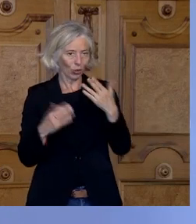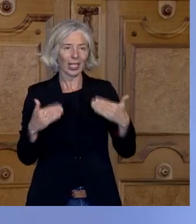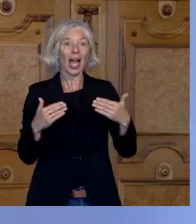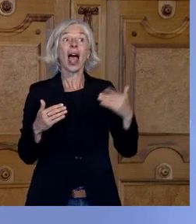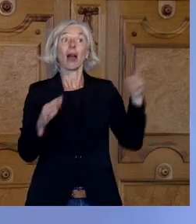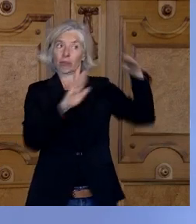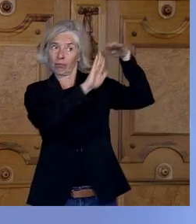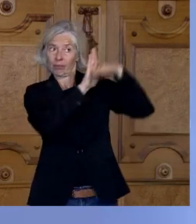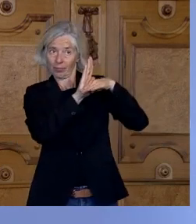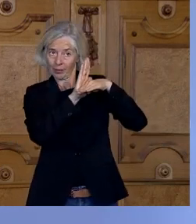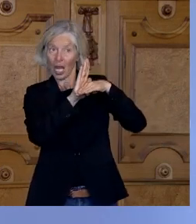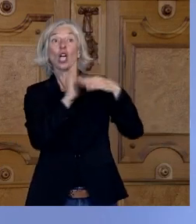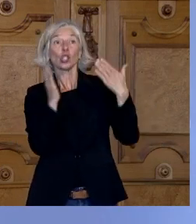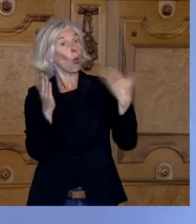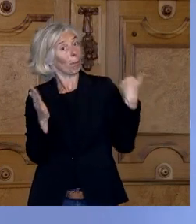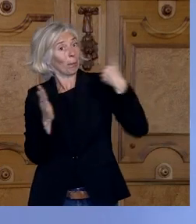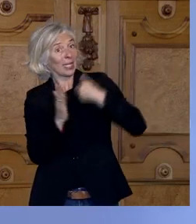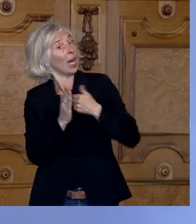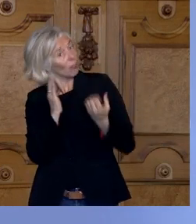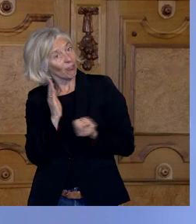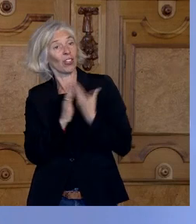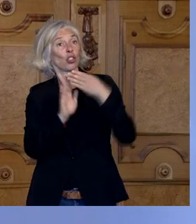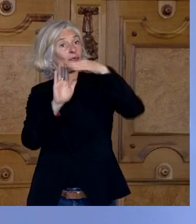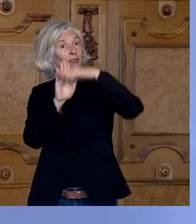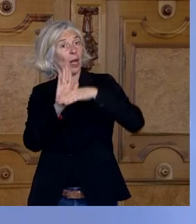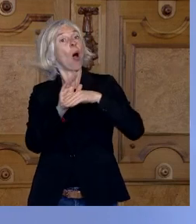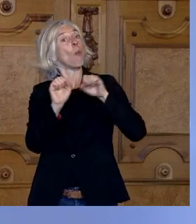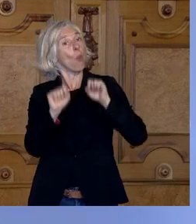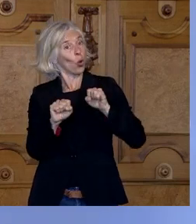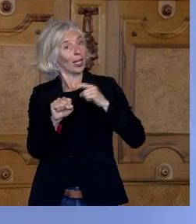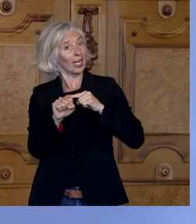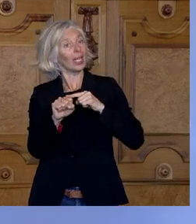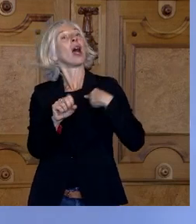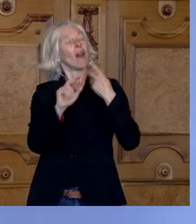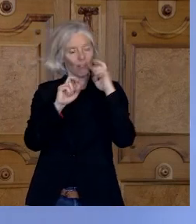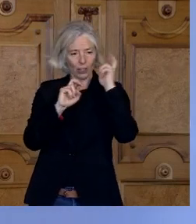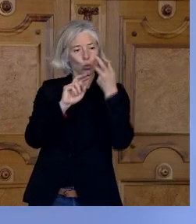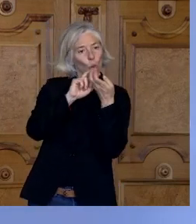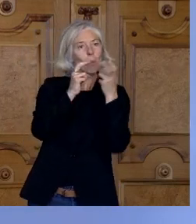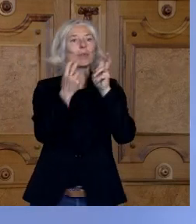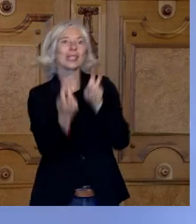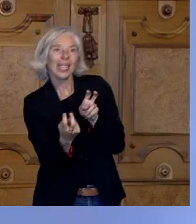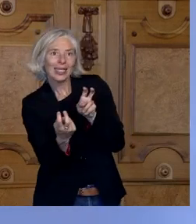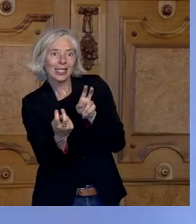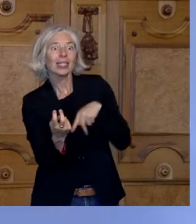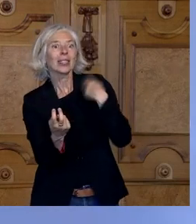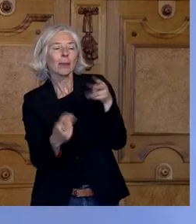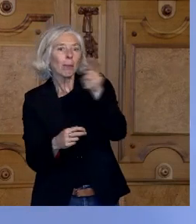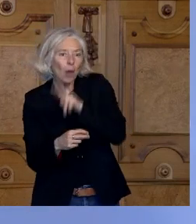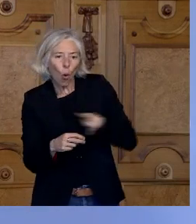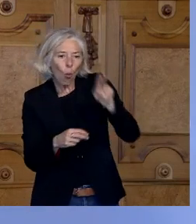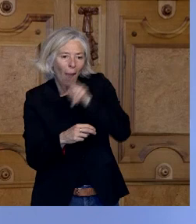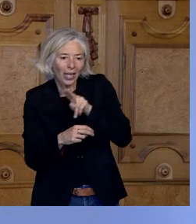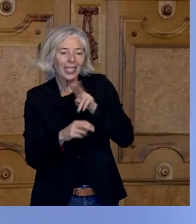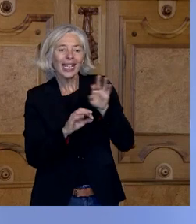die jetzt möglich sind, erstmal umgesetzt werden, dass es kein erhöhtes Infektionsverhalten gibt und dass wir so Schritt für Schritt uns wieder